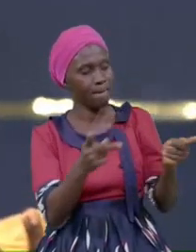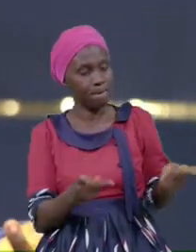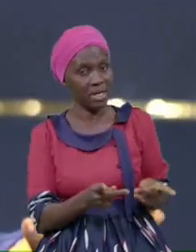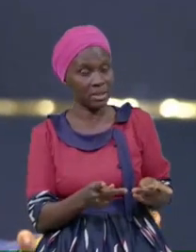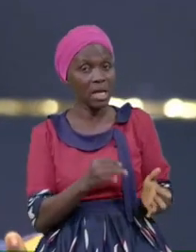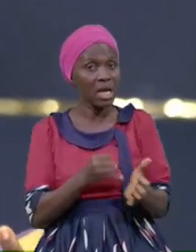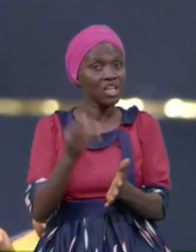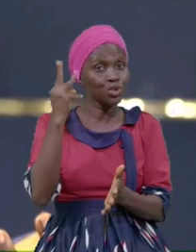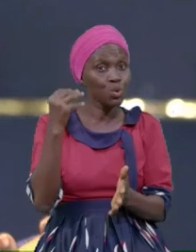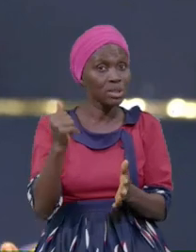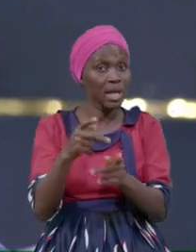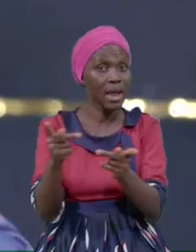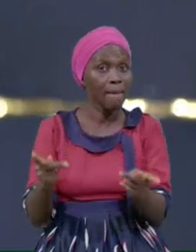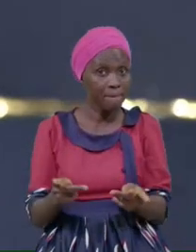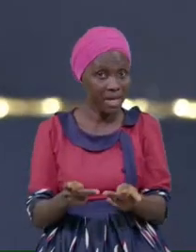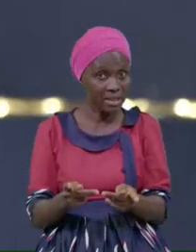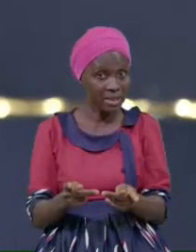Et c'est un lieu où